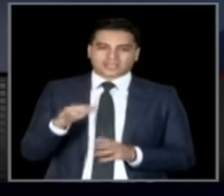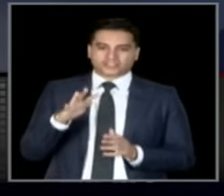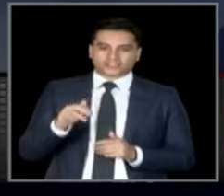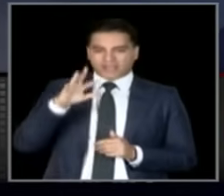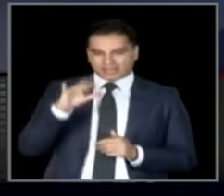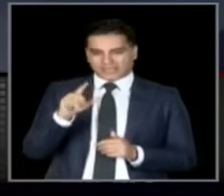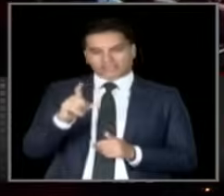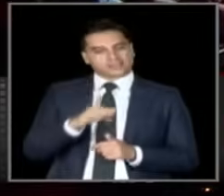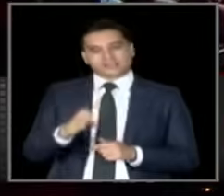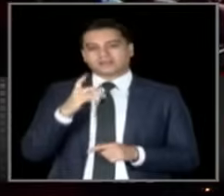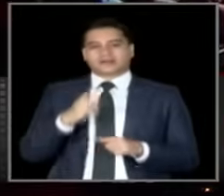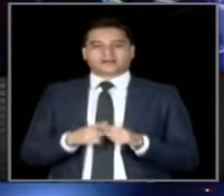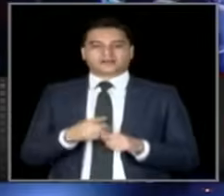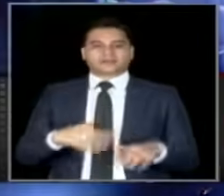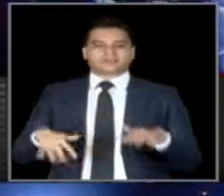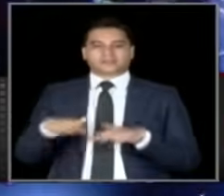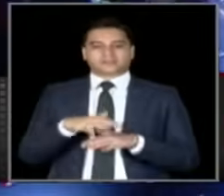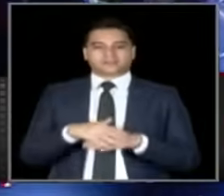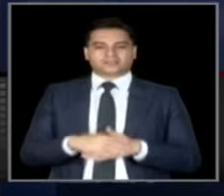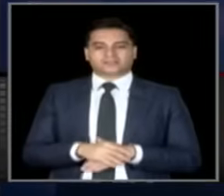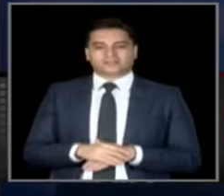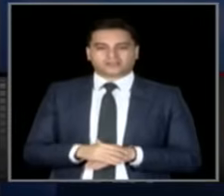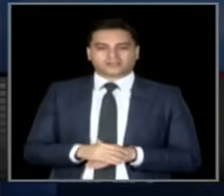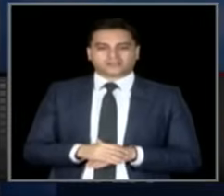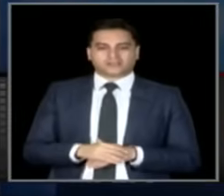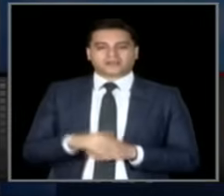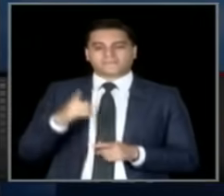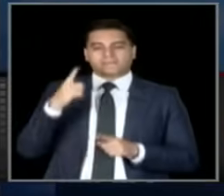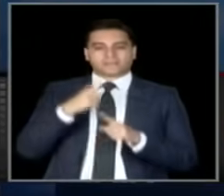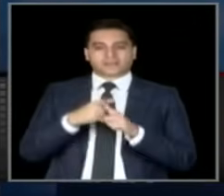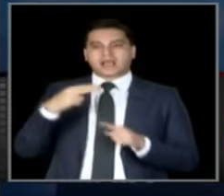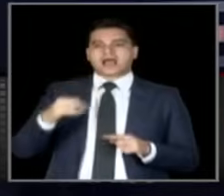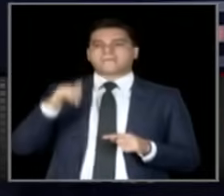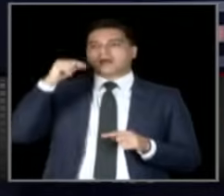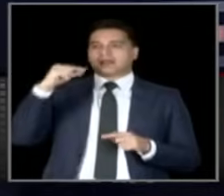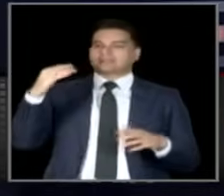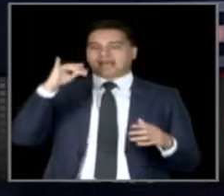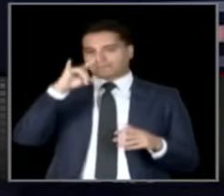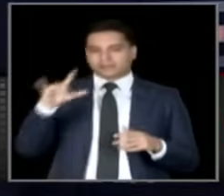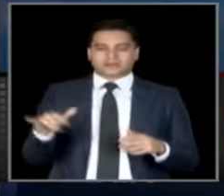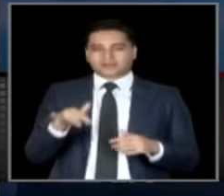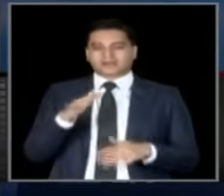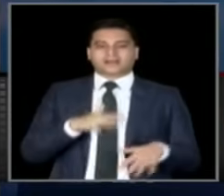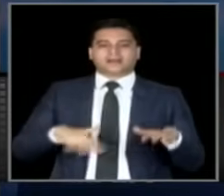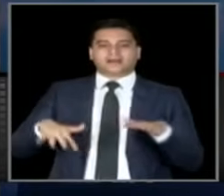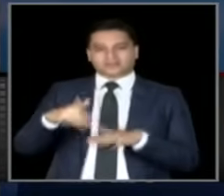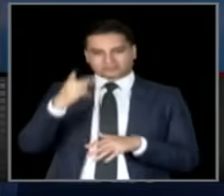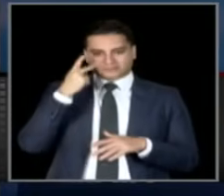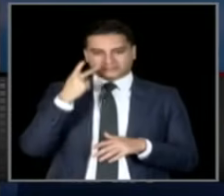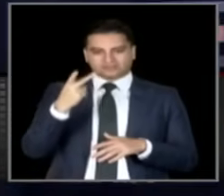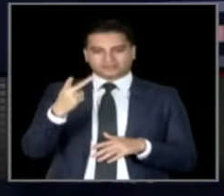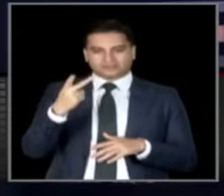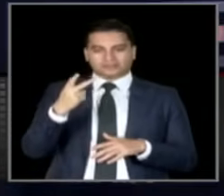خاطئة. حضرتك قلت عماد حمدي صح؟ وقلت عماد حمدي. مش فاكرة. أحمد